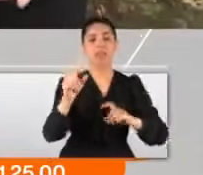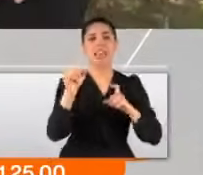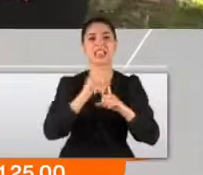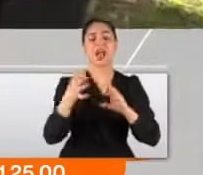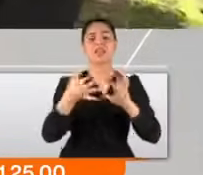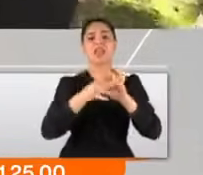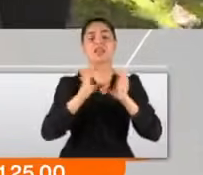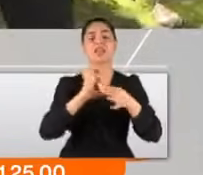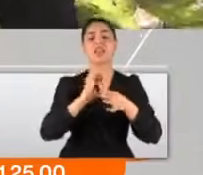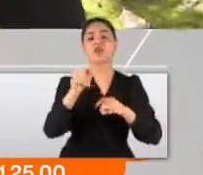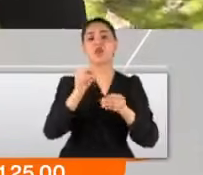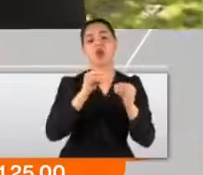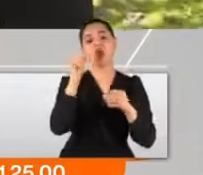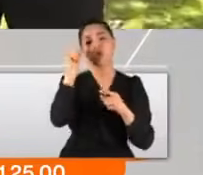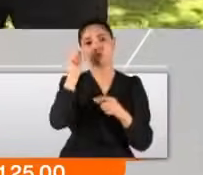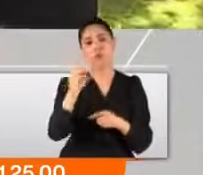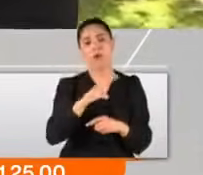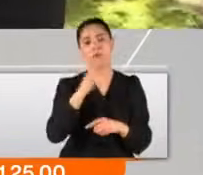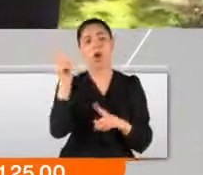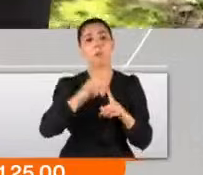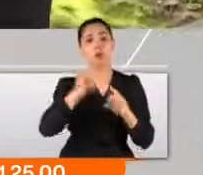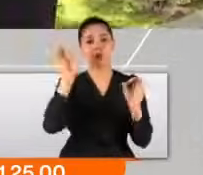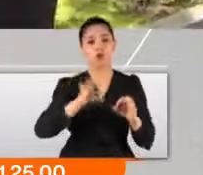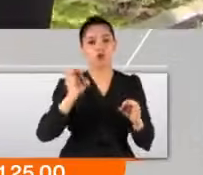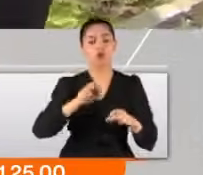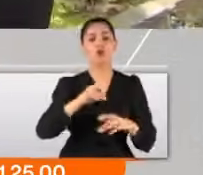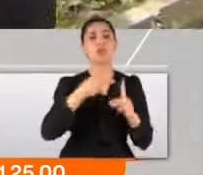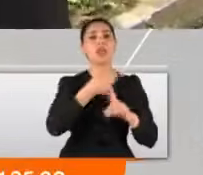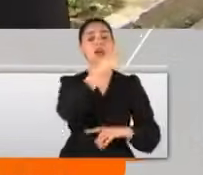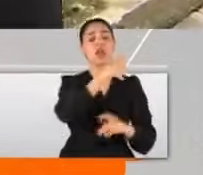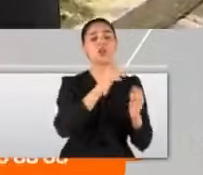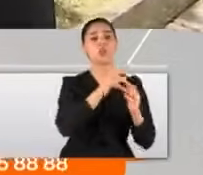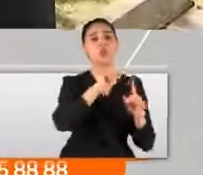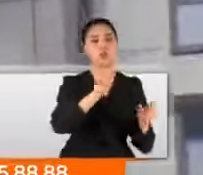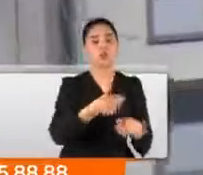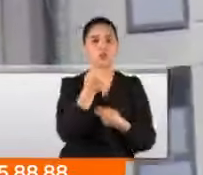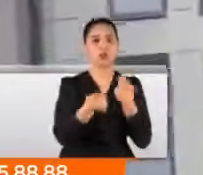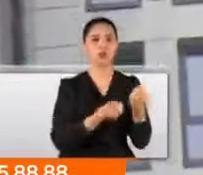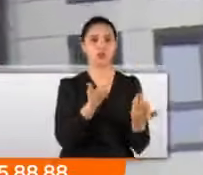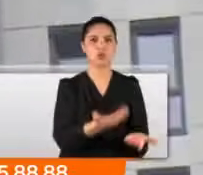zinciri şüphesi de var. İşte polis şimdi bu şüpheden gasp çetesine ulaşmaya çalışıyor.